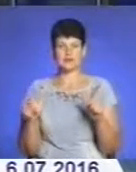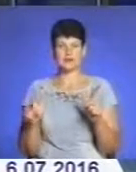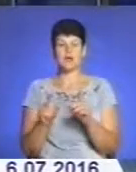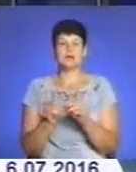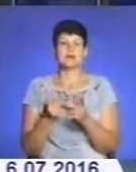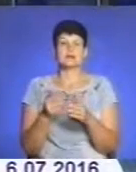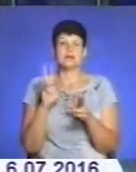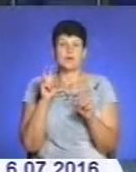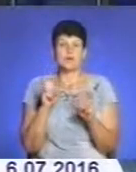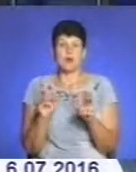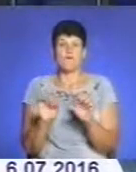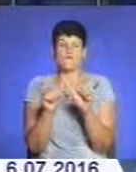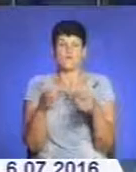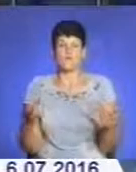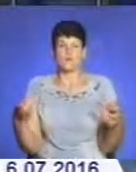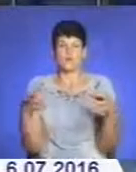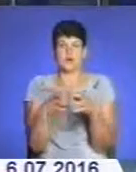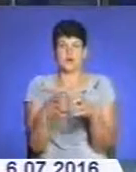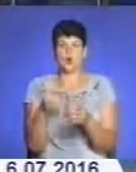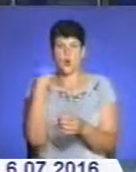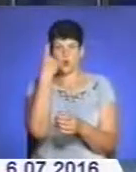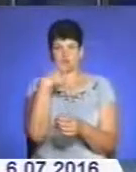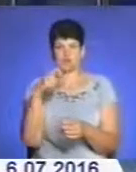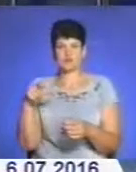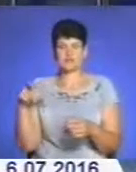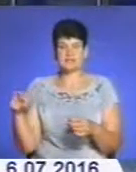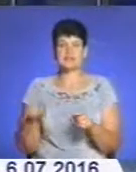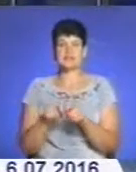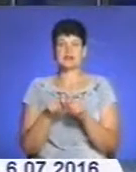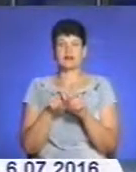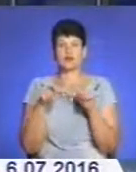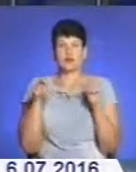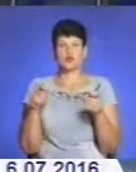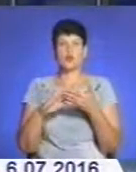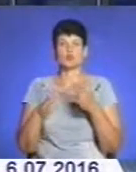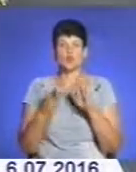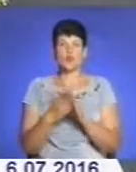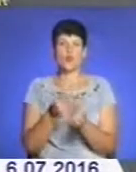складу. Контрактна служба у Збройних силах України відкриває хороші перспективи.